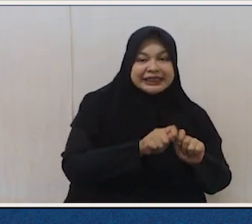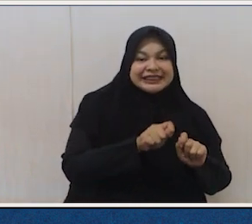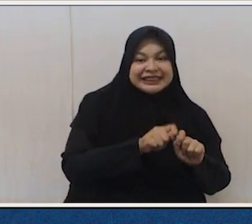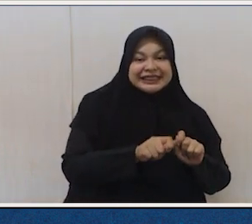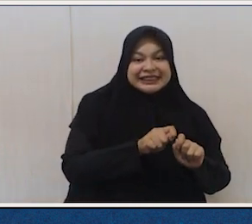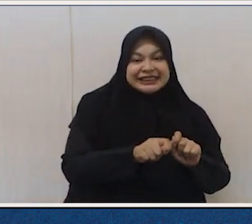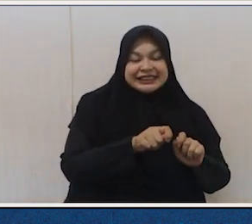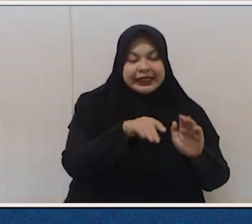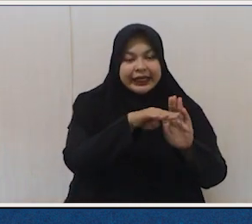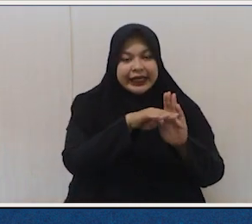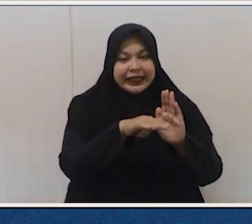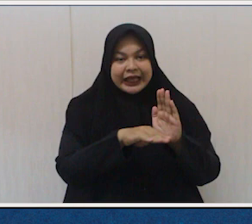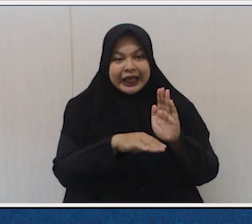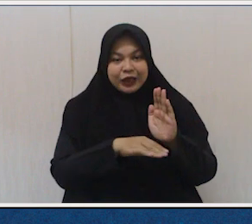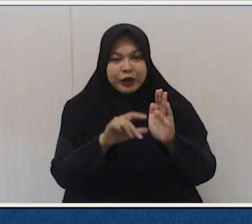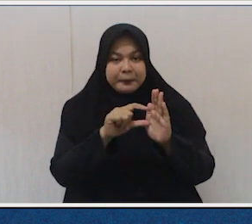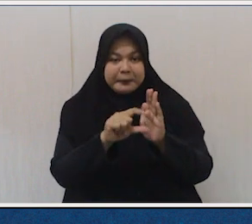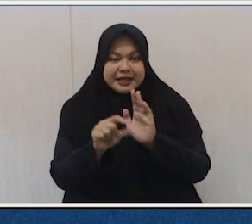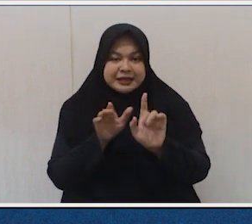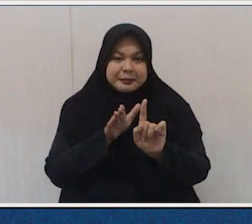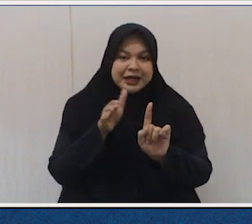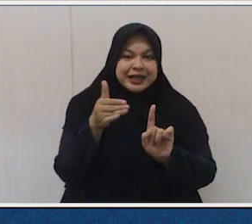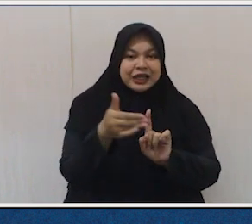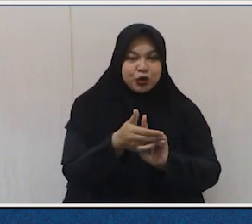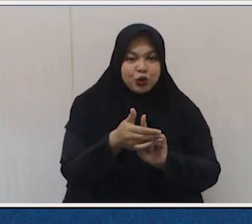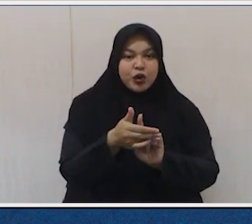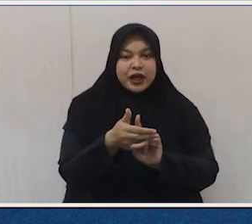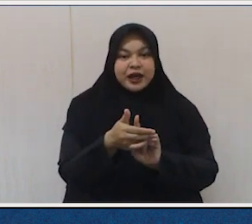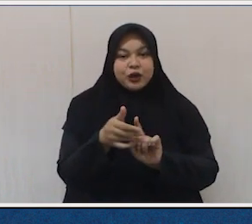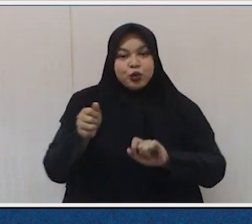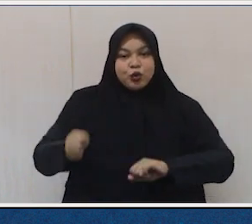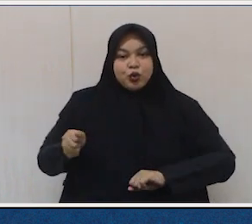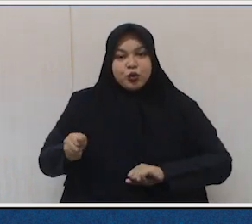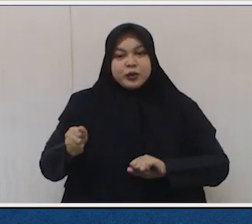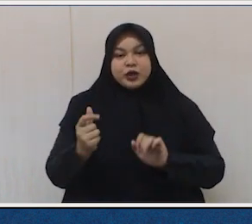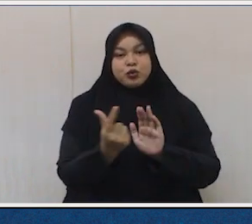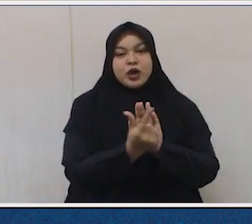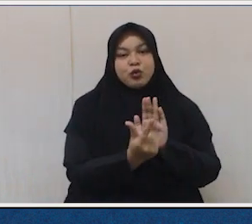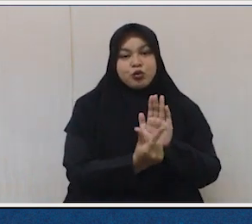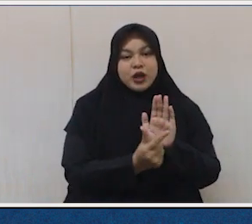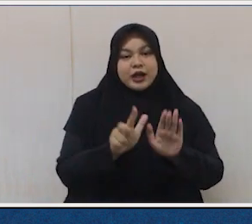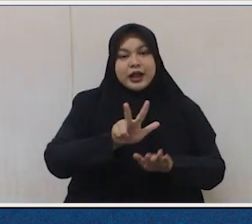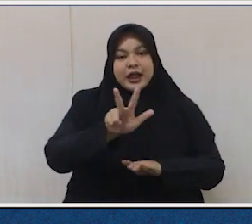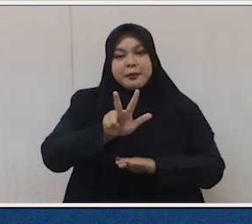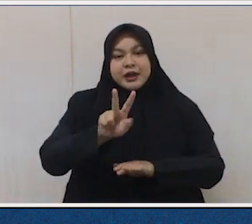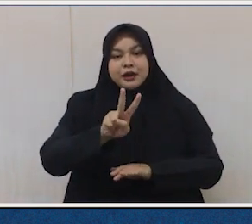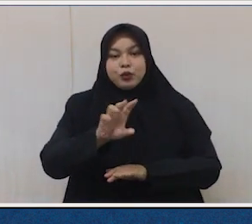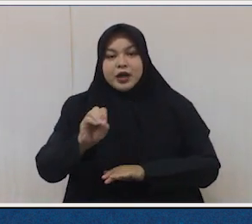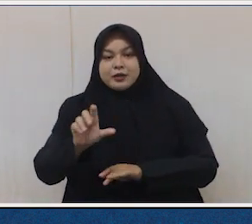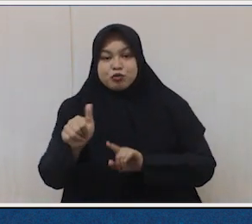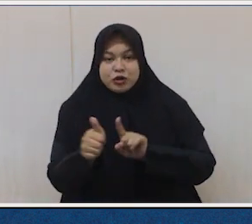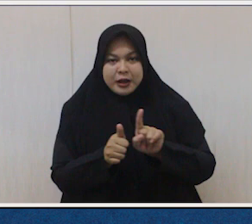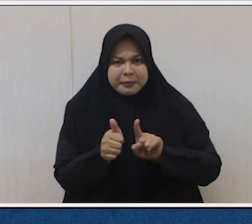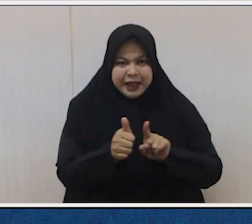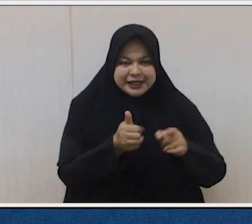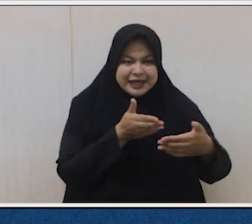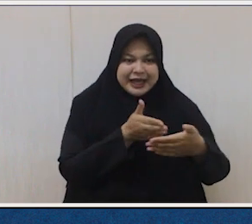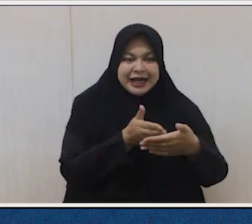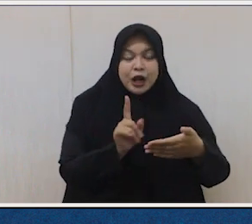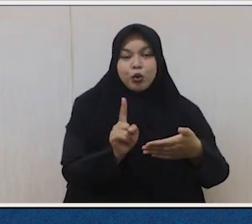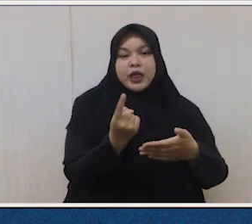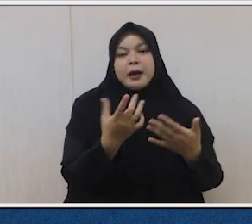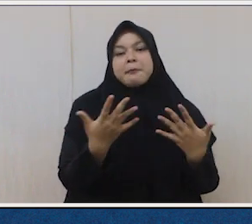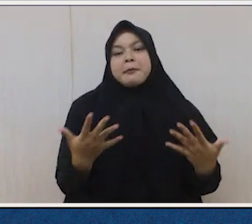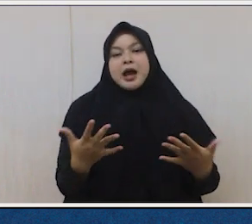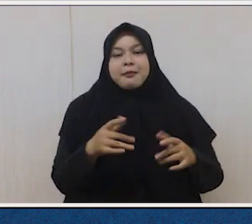ketentuan pasal pungan hukum di undund 8 2016 hanya kendala paling utama adalah eh bahwa